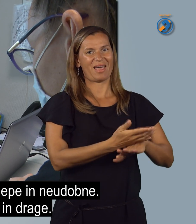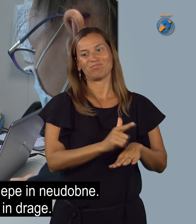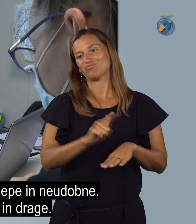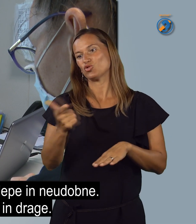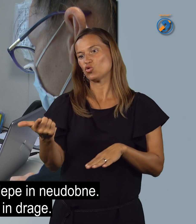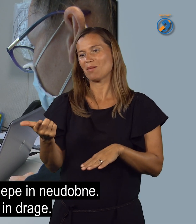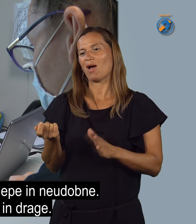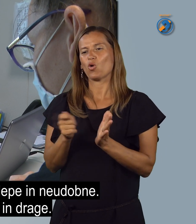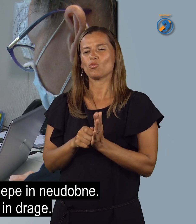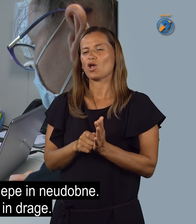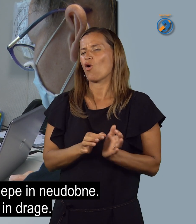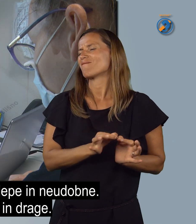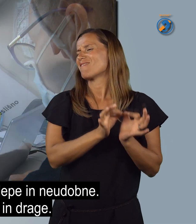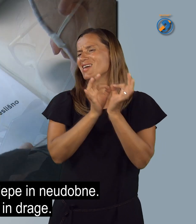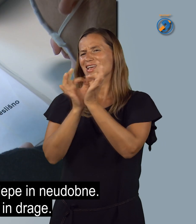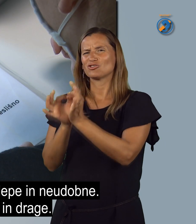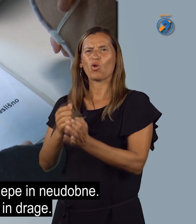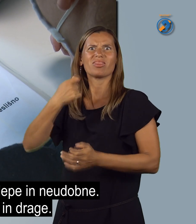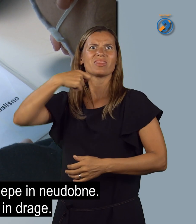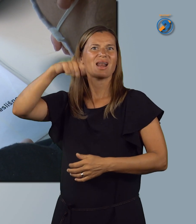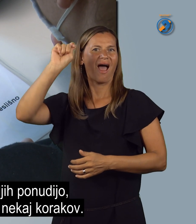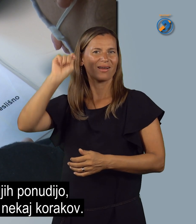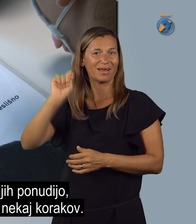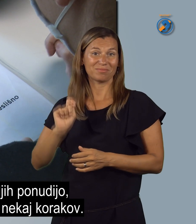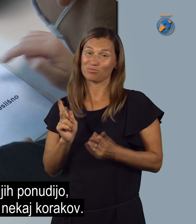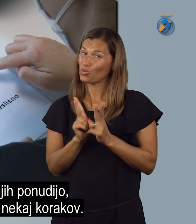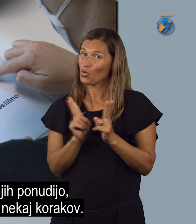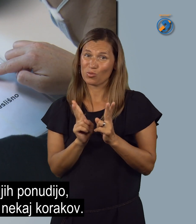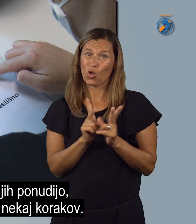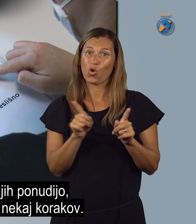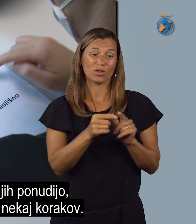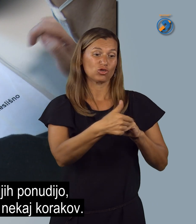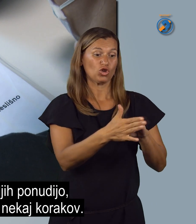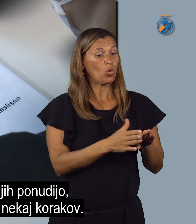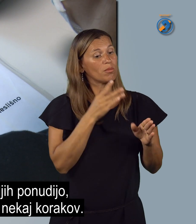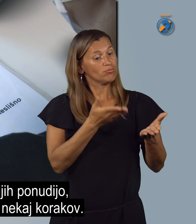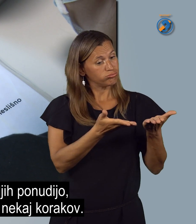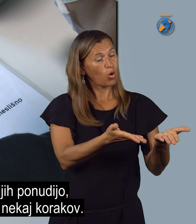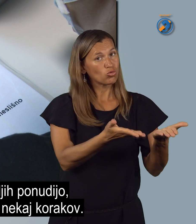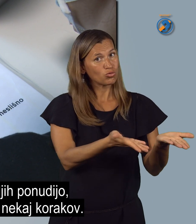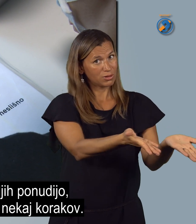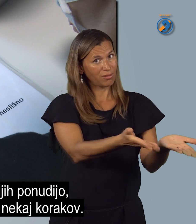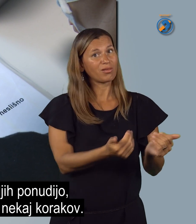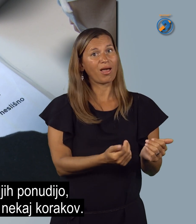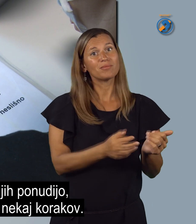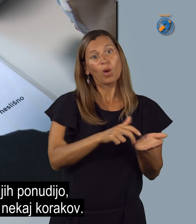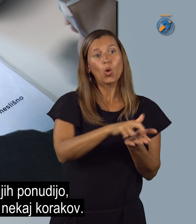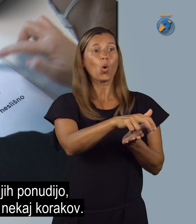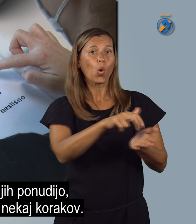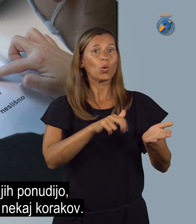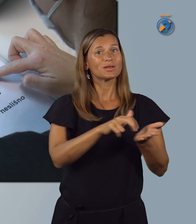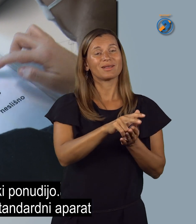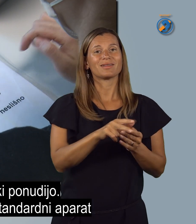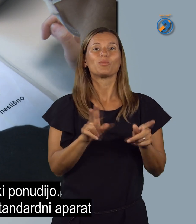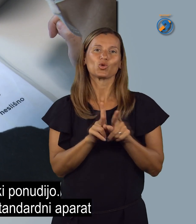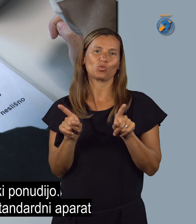si kupujejo večne in drage. Tako kot vam pri čevljih ponudi poskuste, naredite par korakov,